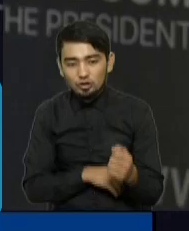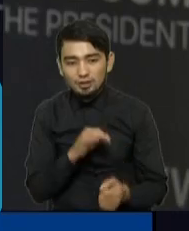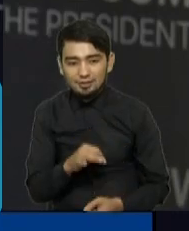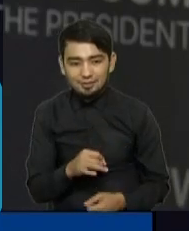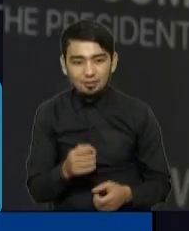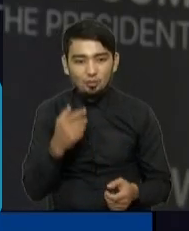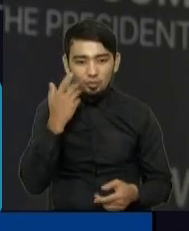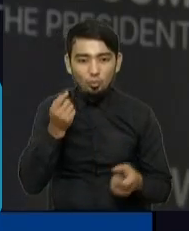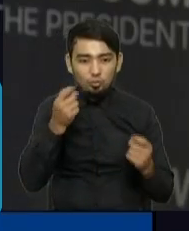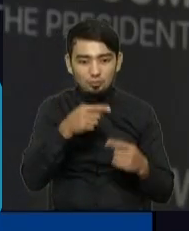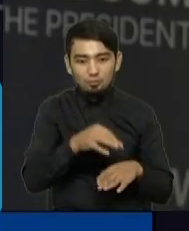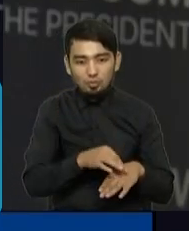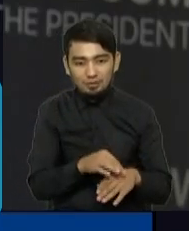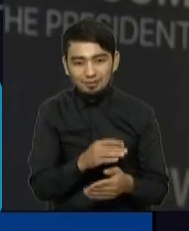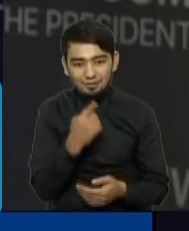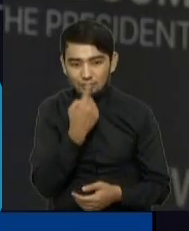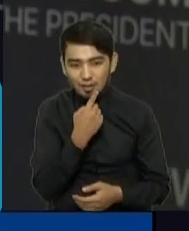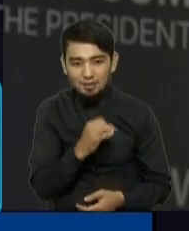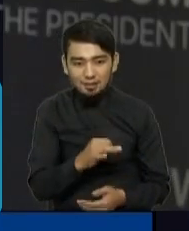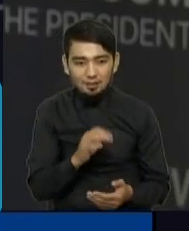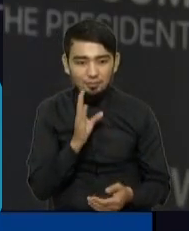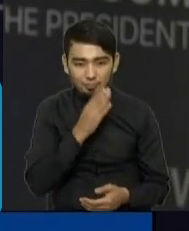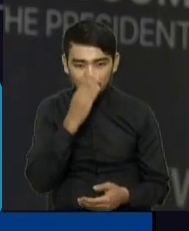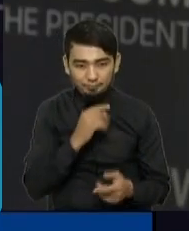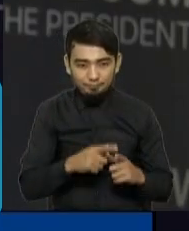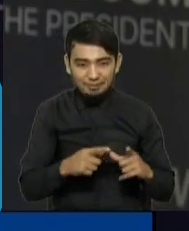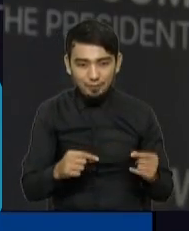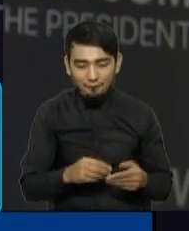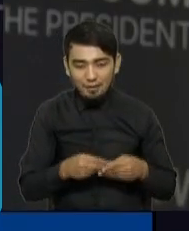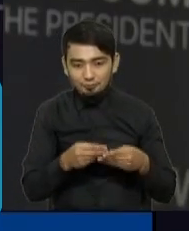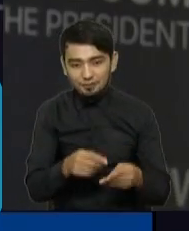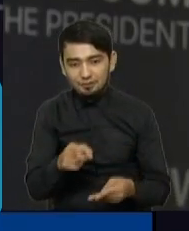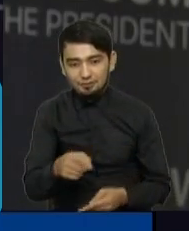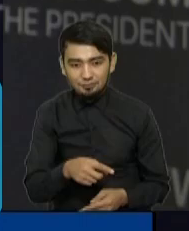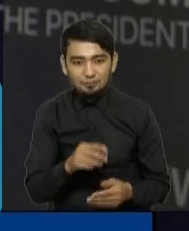жаңа анықтаған аурулар бойынша бағыттама береді ата-аналарға. Балаңызда